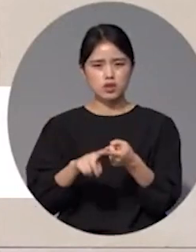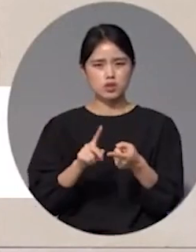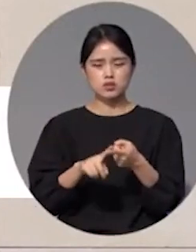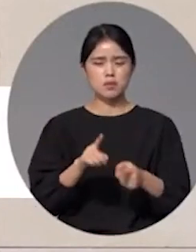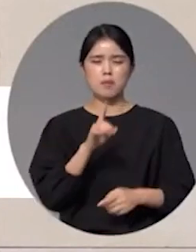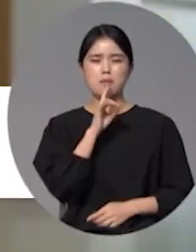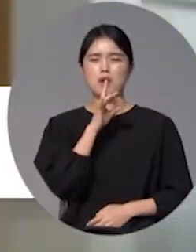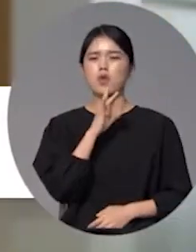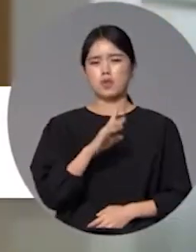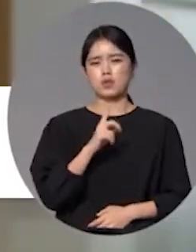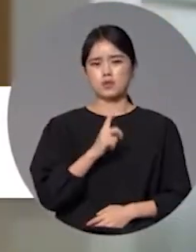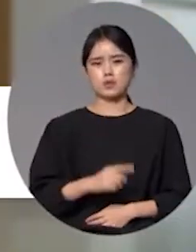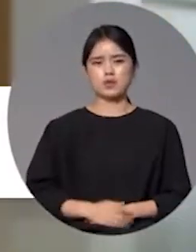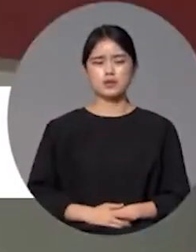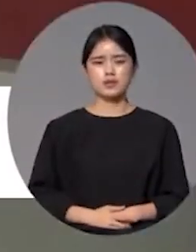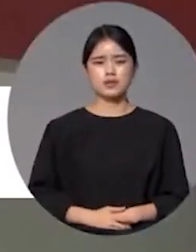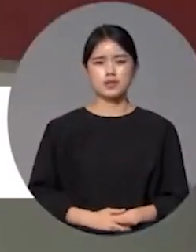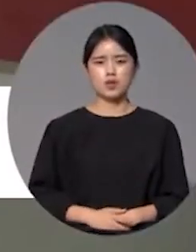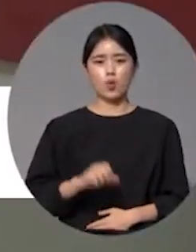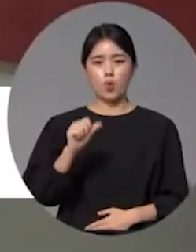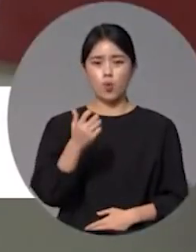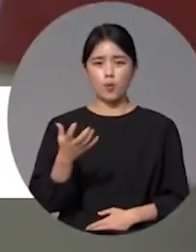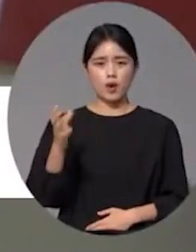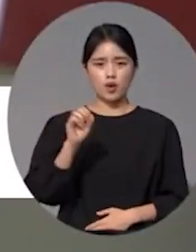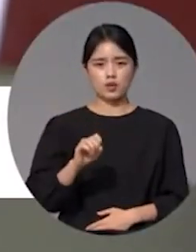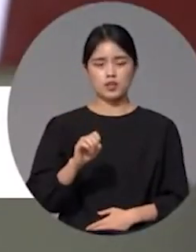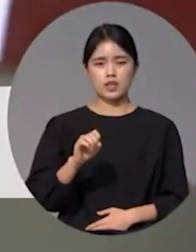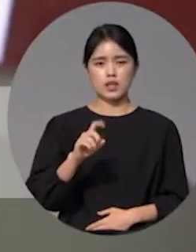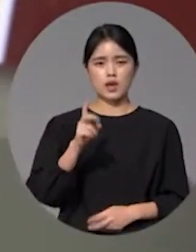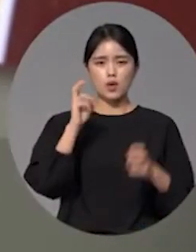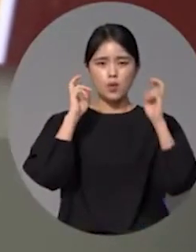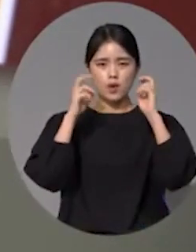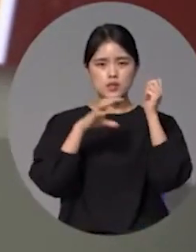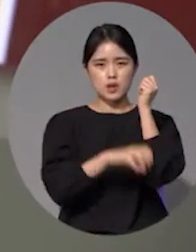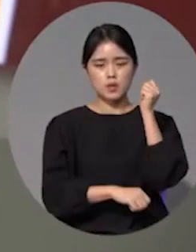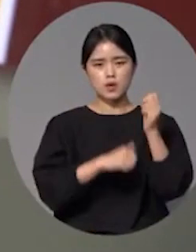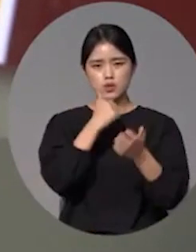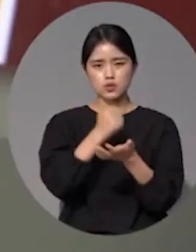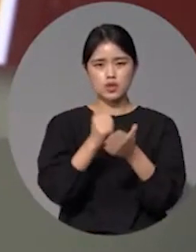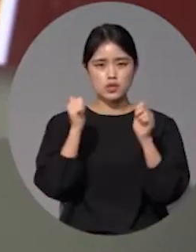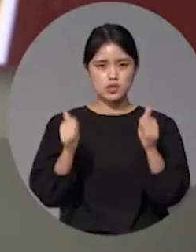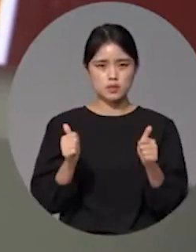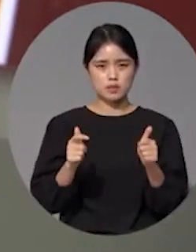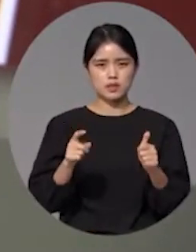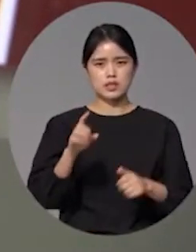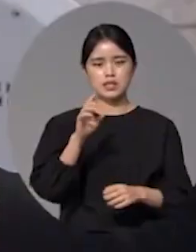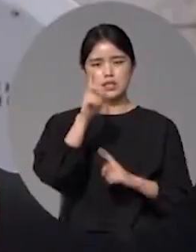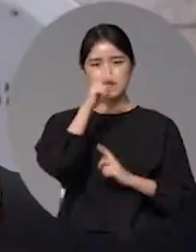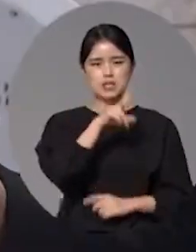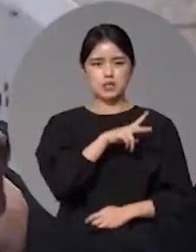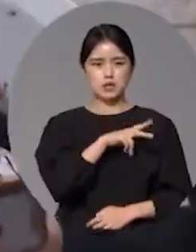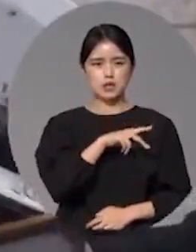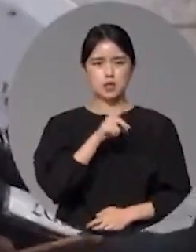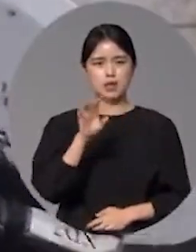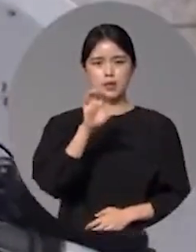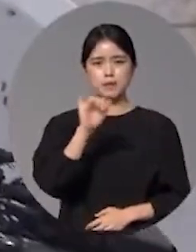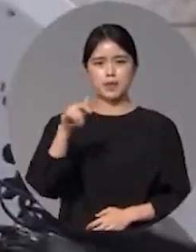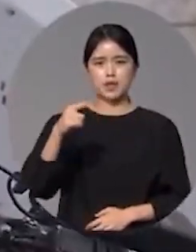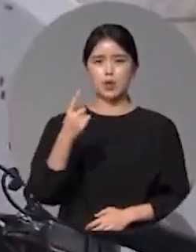없다고 잘라 말했습니다 500억 때인 이스타항공 횡령 사건 재판 n 이 의원만 피고인 신분으로